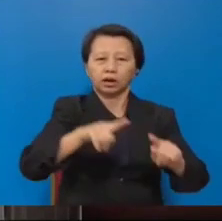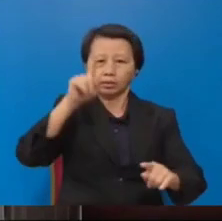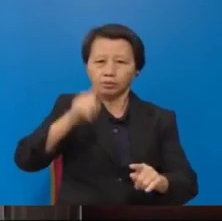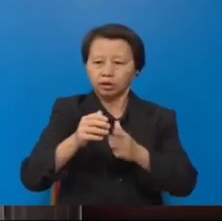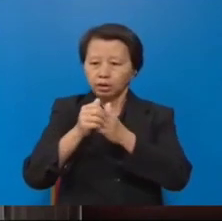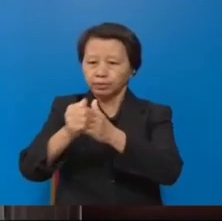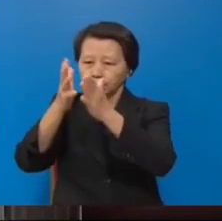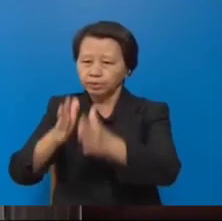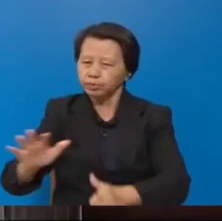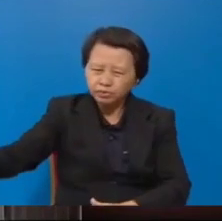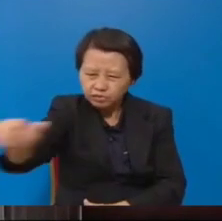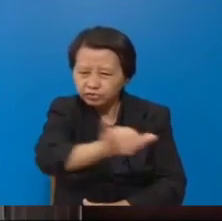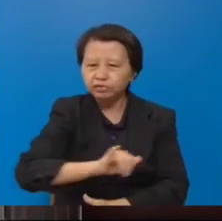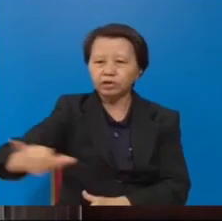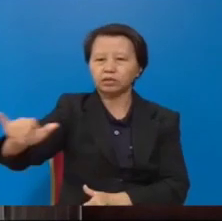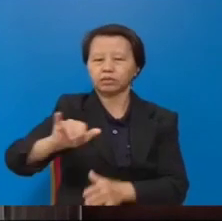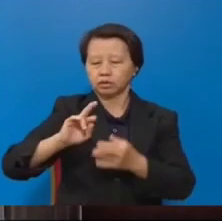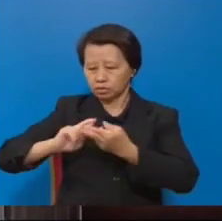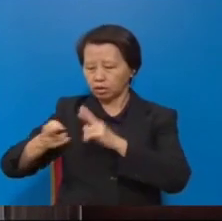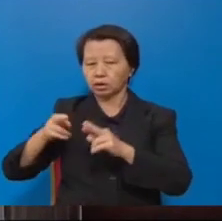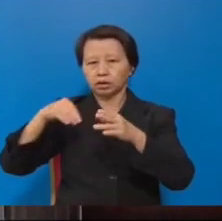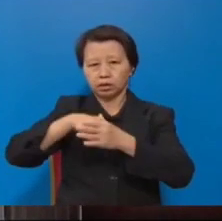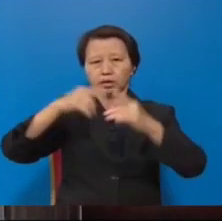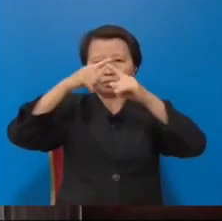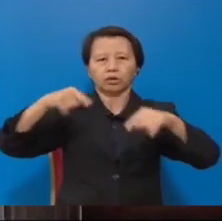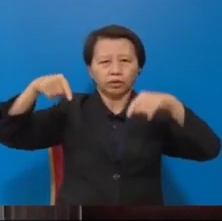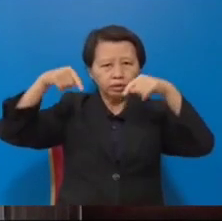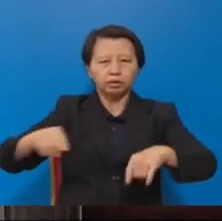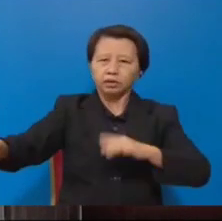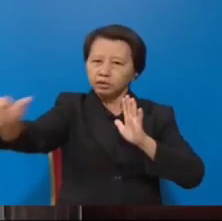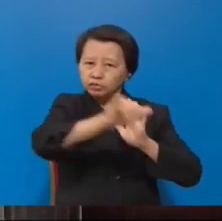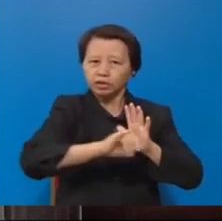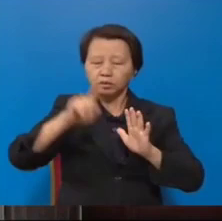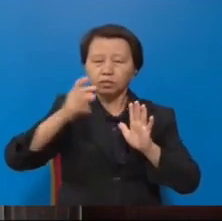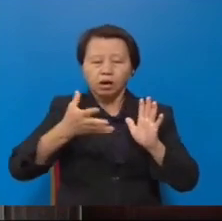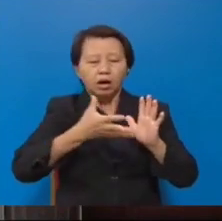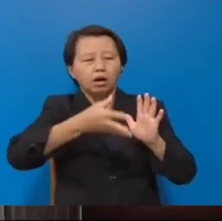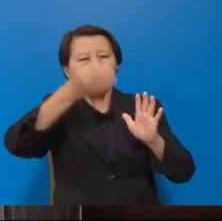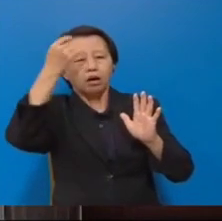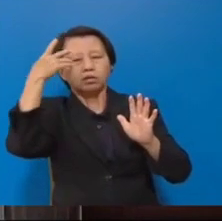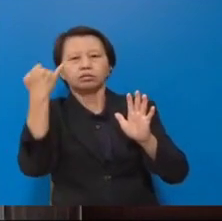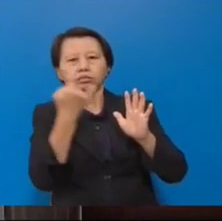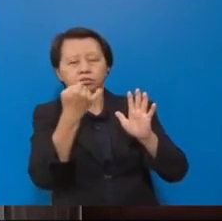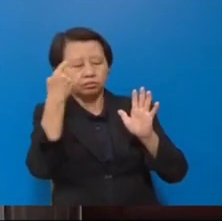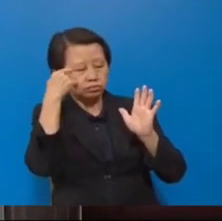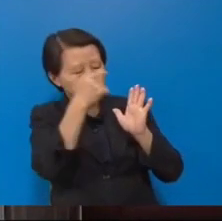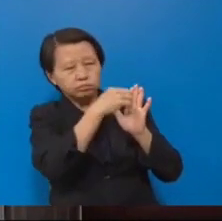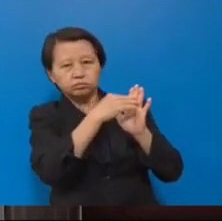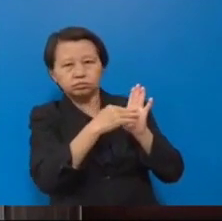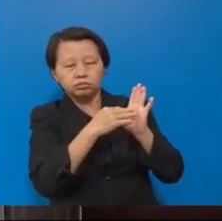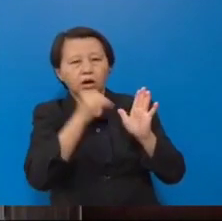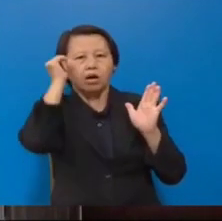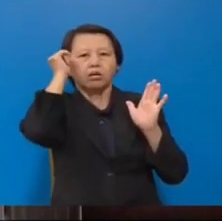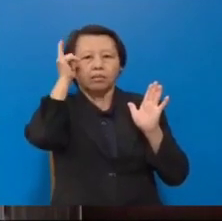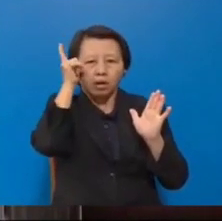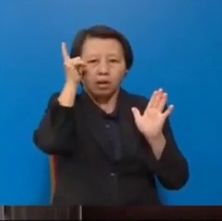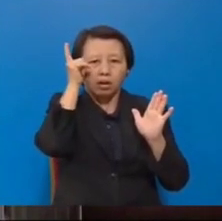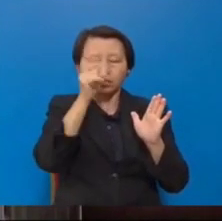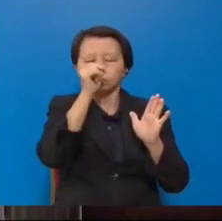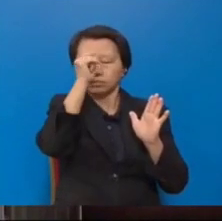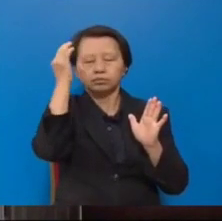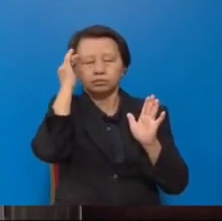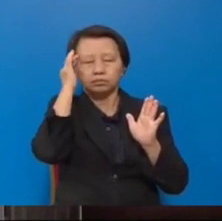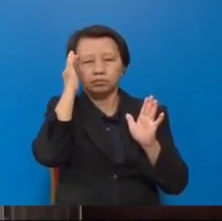juga pemimpin-pemimpin dan rakan-rakan dalam dewan ekarini boleh mengambil inisiatif untuk memperlihatkan pemahaman